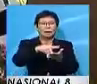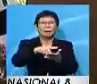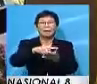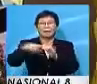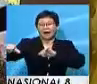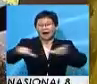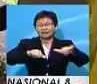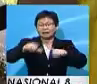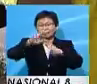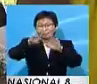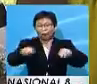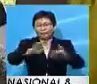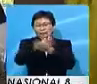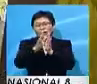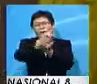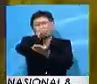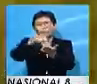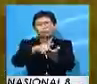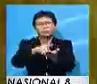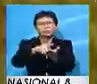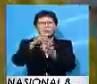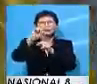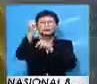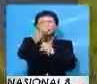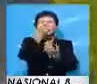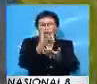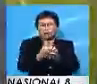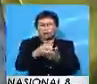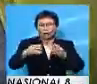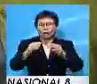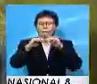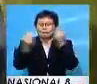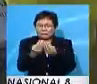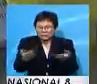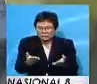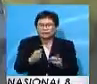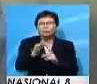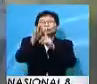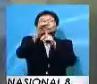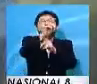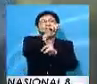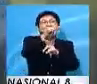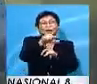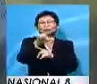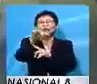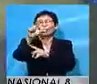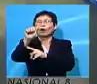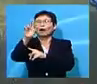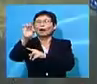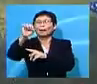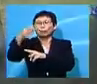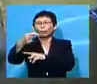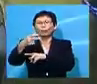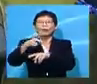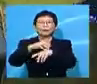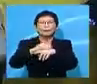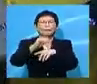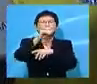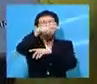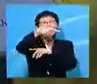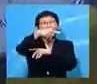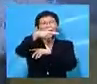bakal dijadikan pusat pembangunan sosioekonomi masyarakat setempat khususnya di Tanjung Labuh dan Pekan Senggarang, Batu Pahat.